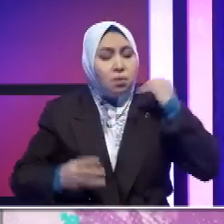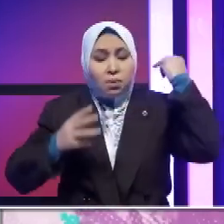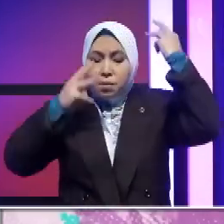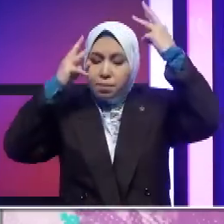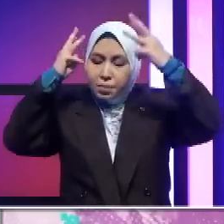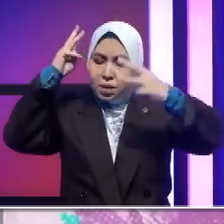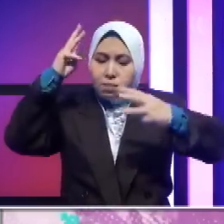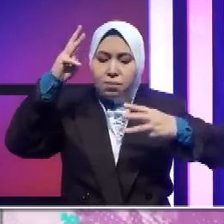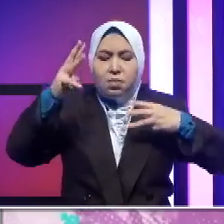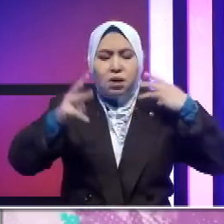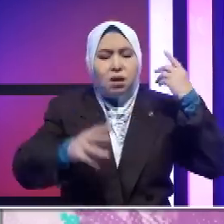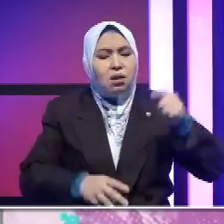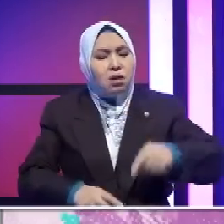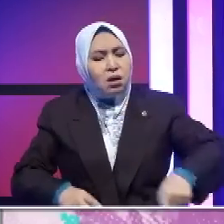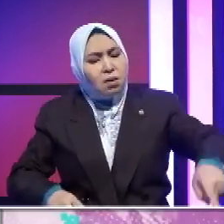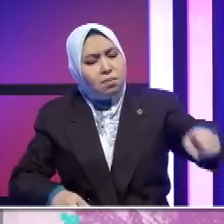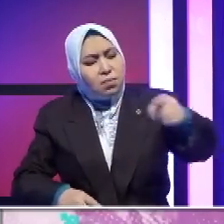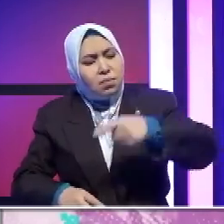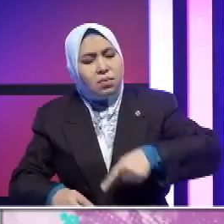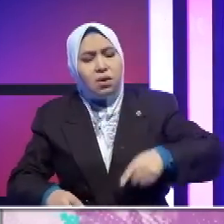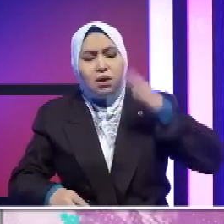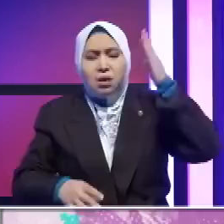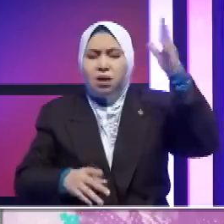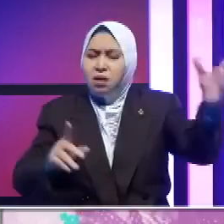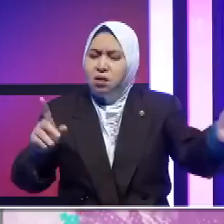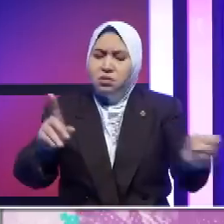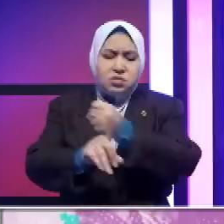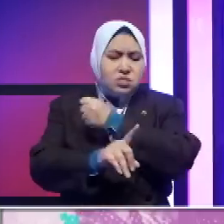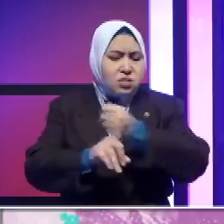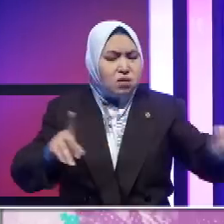أخاف عليكم يوم